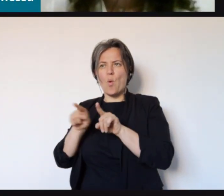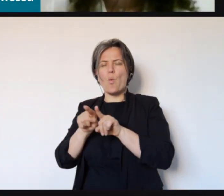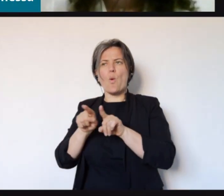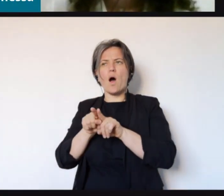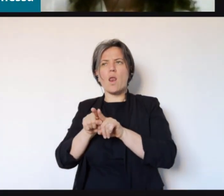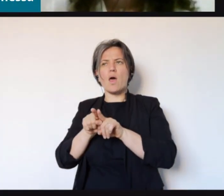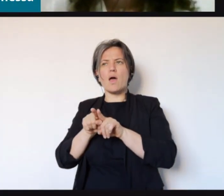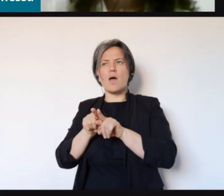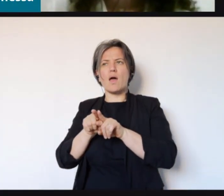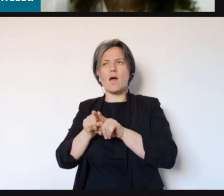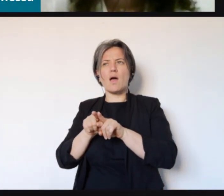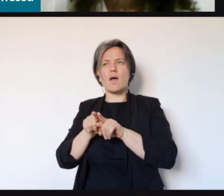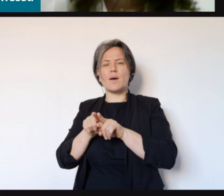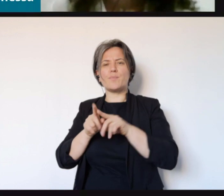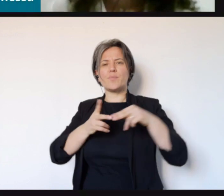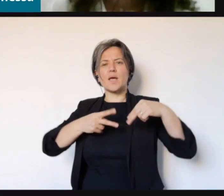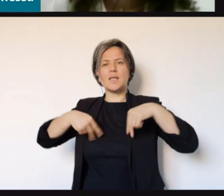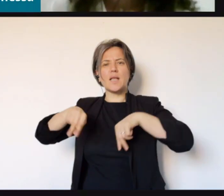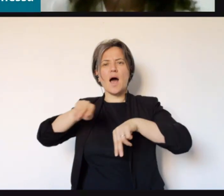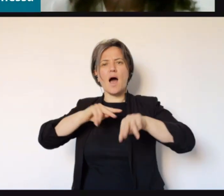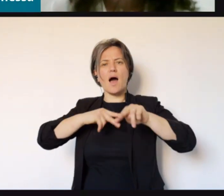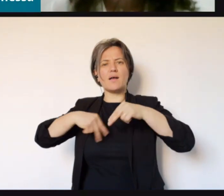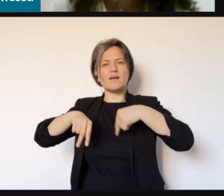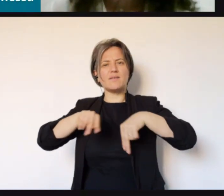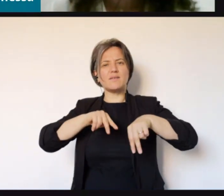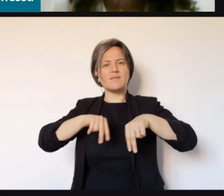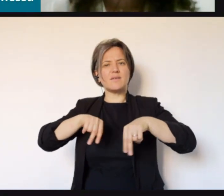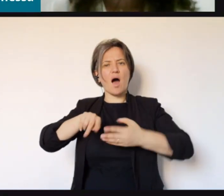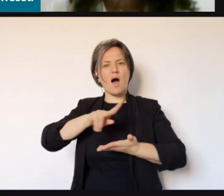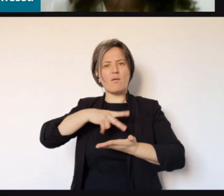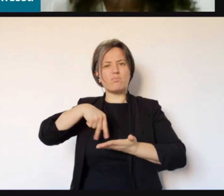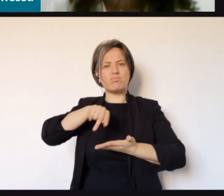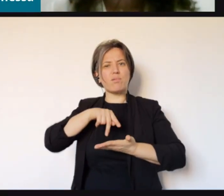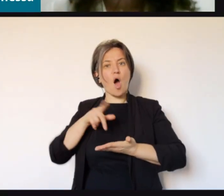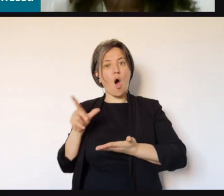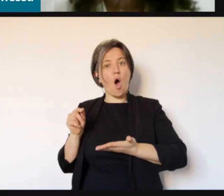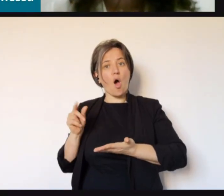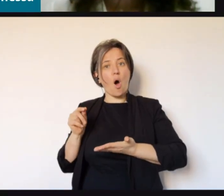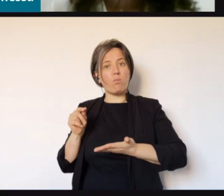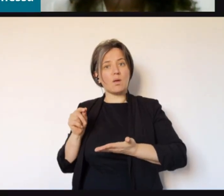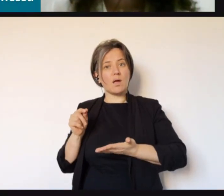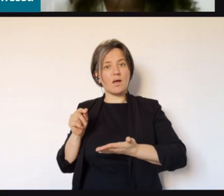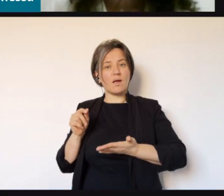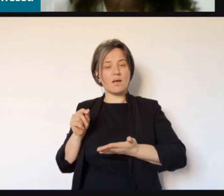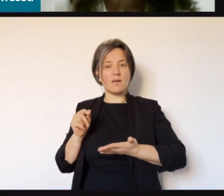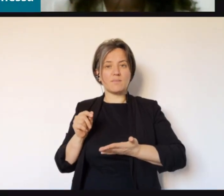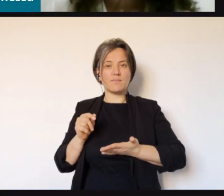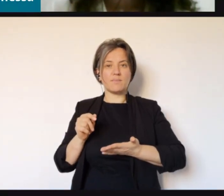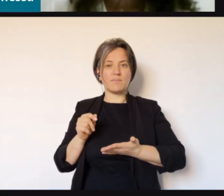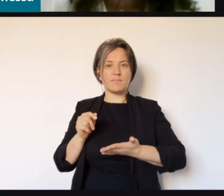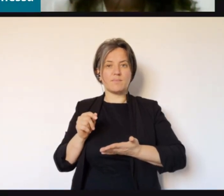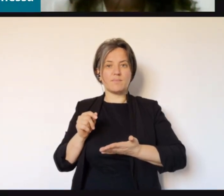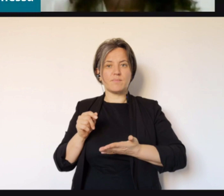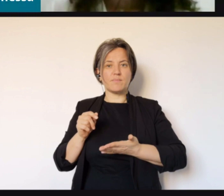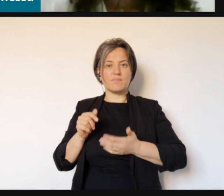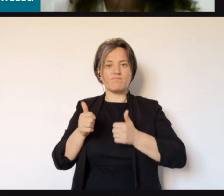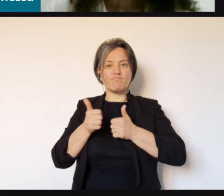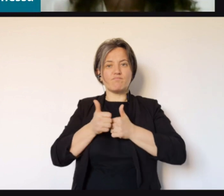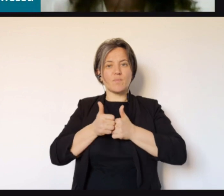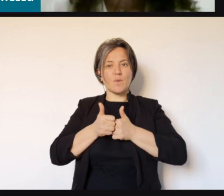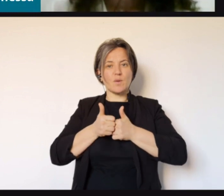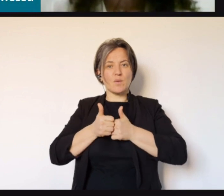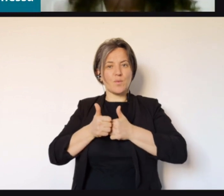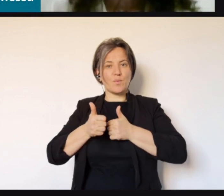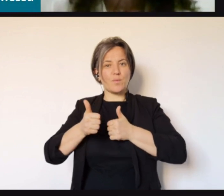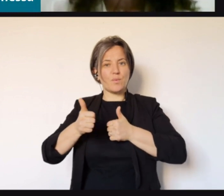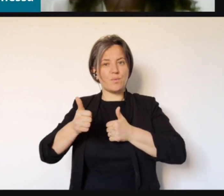è come una danza, è come un ballo di coppia dove ci sono momenti in cui